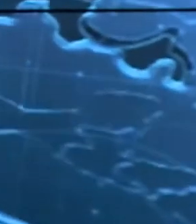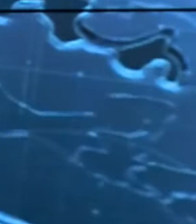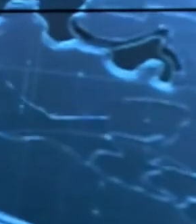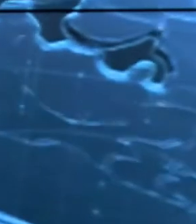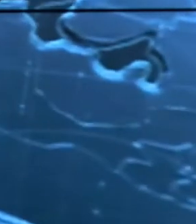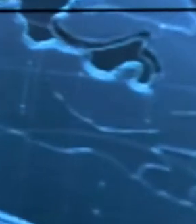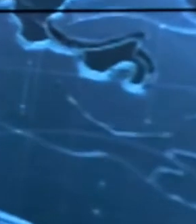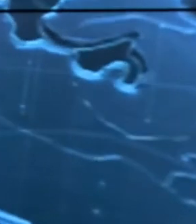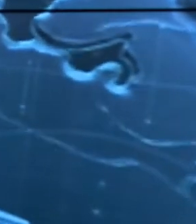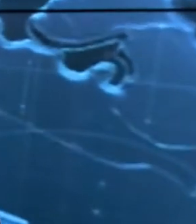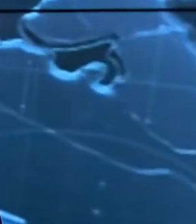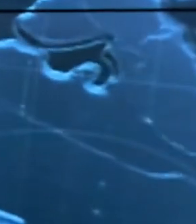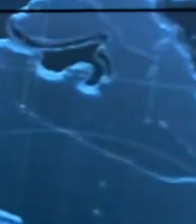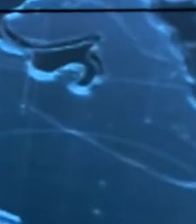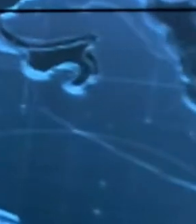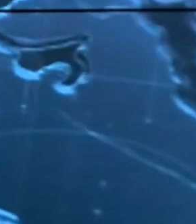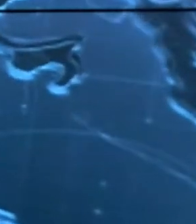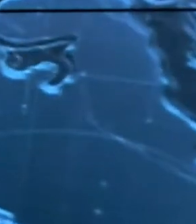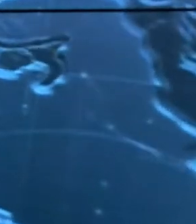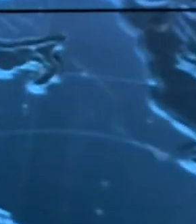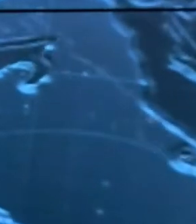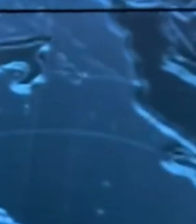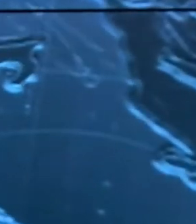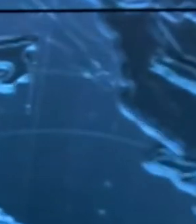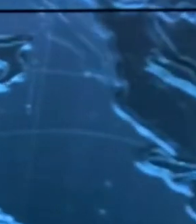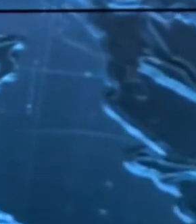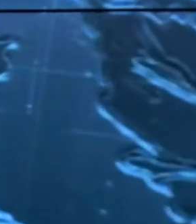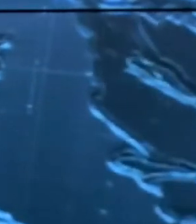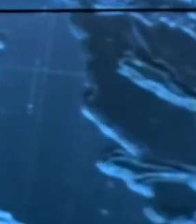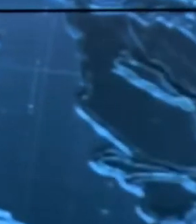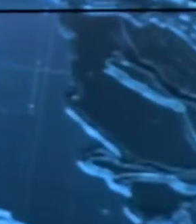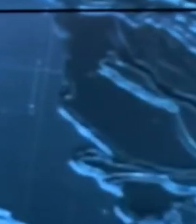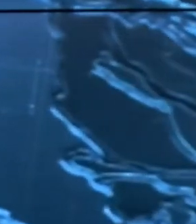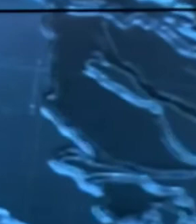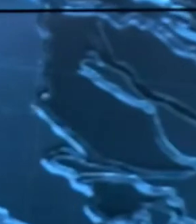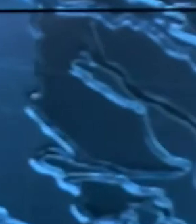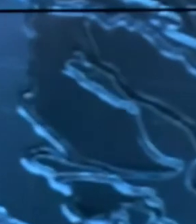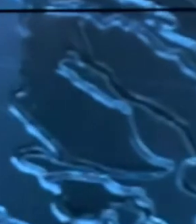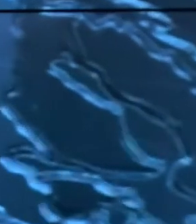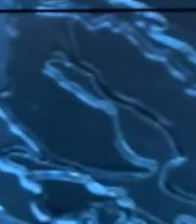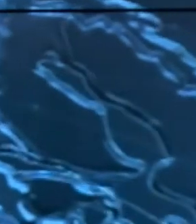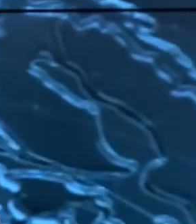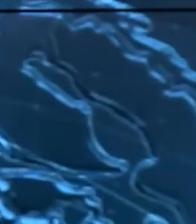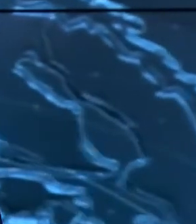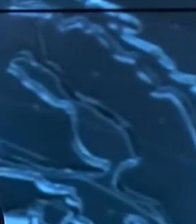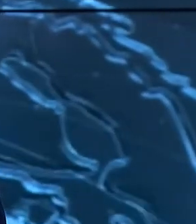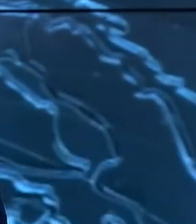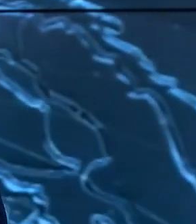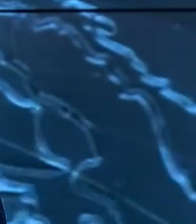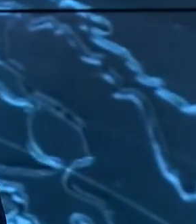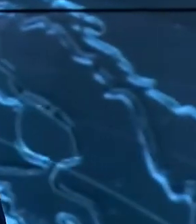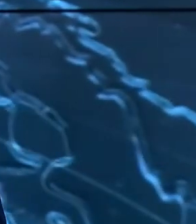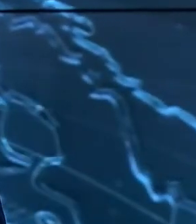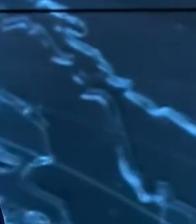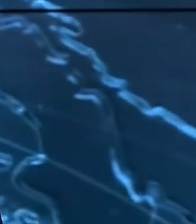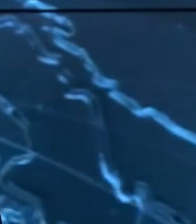ұйымдастырып жатқан Айналайын теле радио марафоны қазір ақпараттан кейін жалғасады. Осы уақытқа дейін көпшіліктің демеуімен 4 миллионнан астам